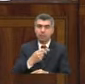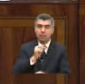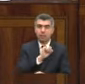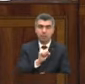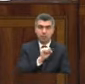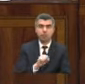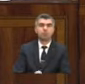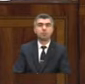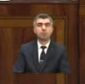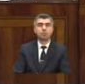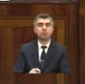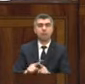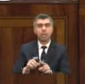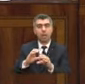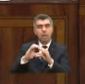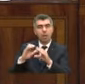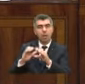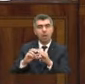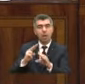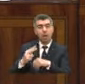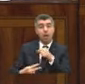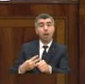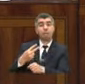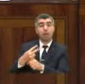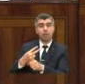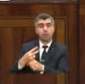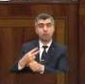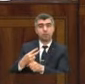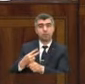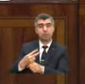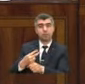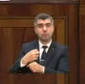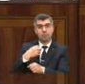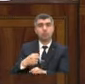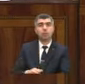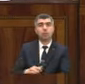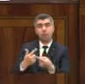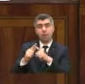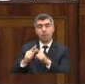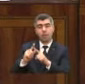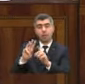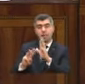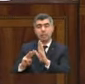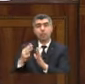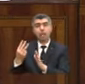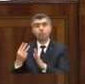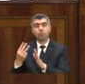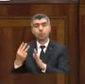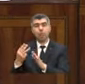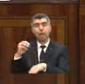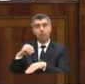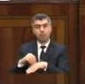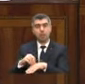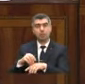لان المشاورات طالت لمده سنتين ونمشي ونطلبوا العباد الله 13 المرات السميك ونعاودوا